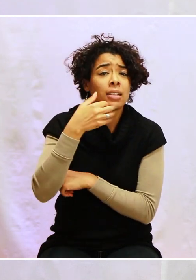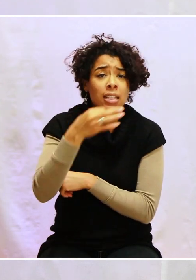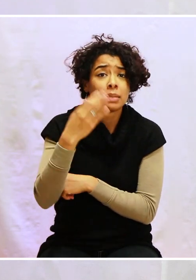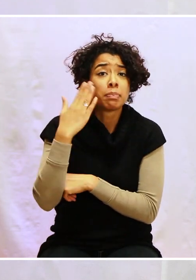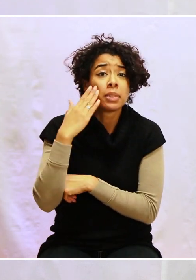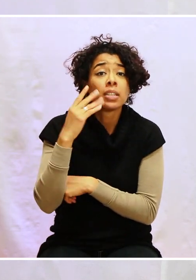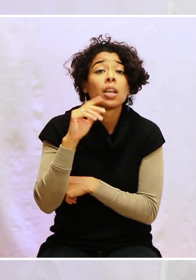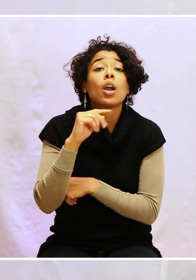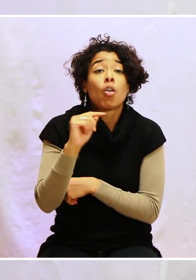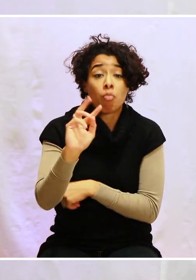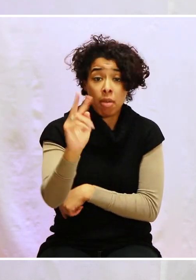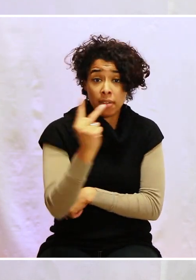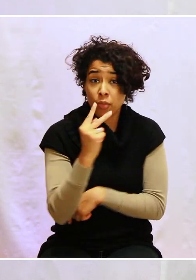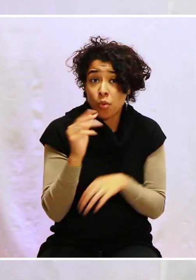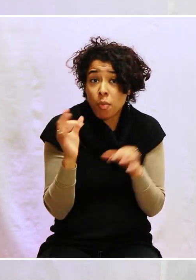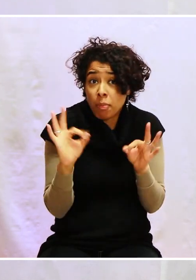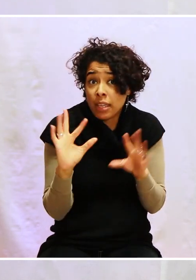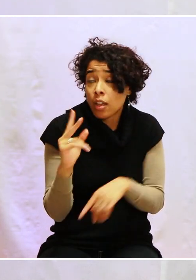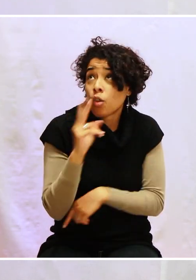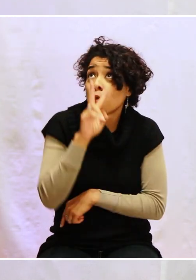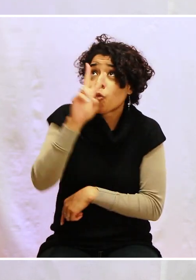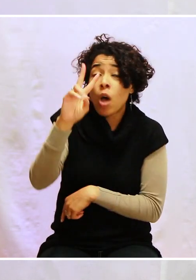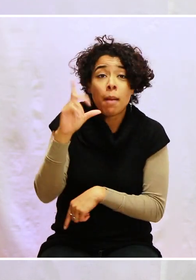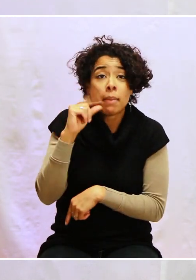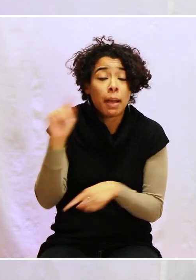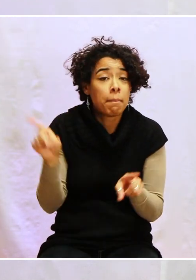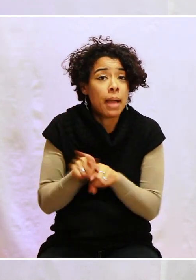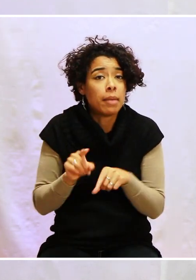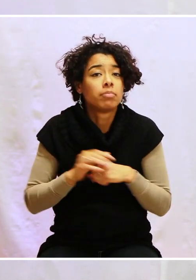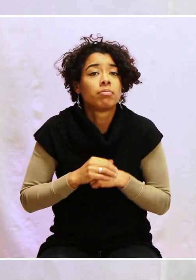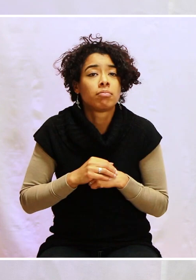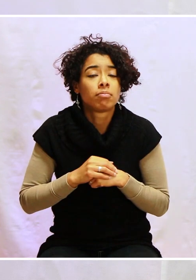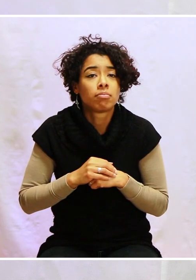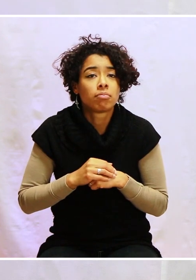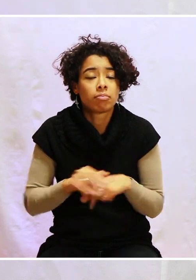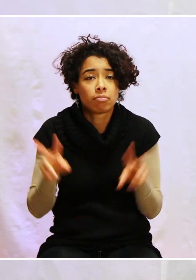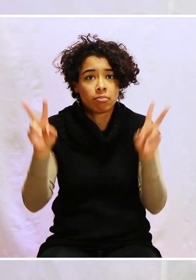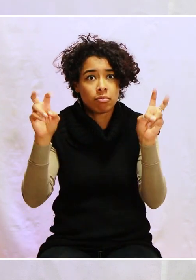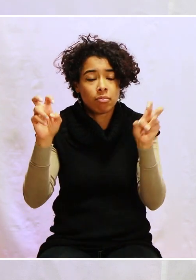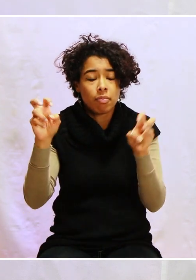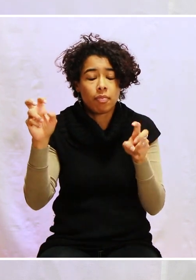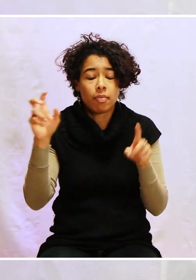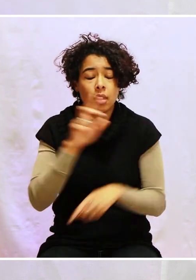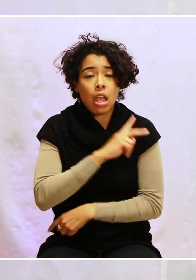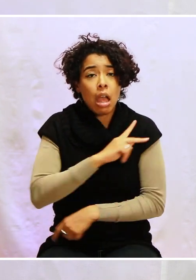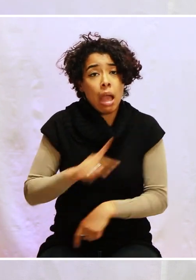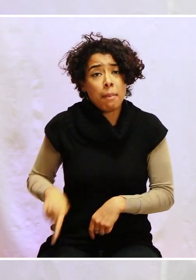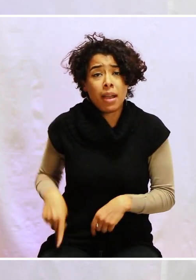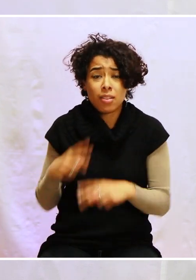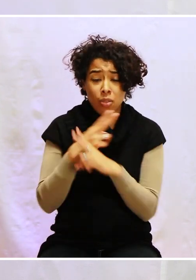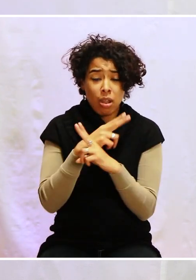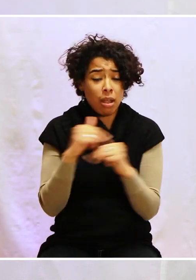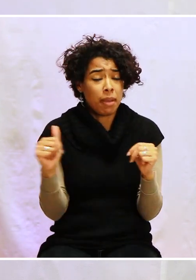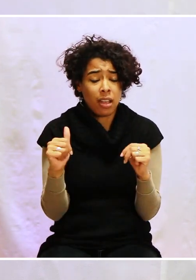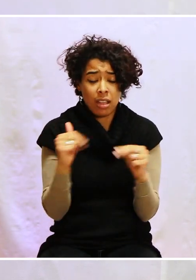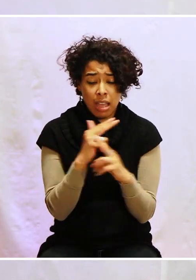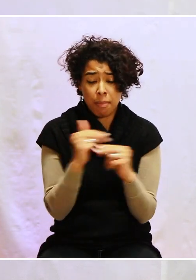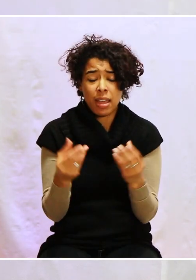là. L'amour. Prince de la paix. Dans notre vie, sa paix surpasse toute intelligence, toute